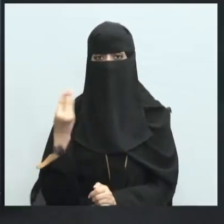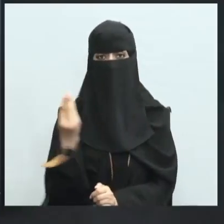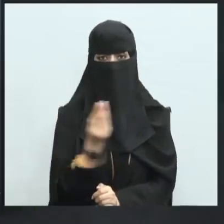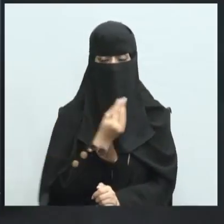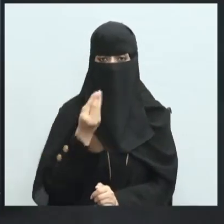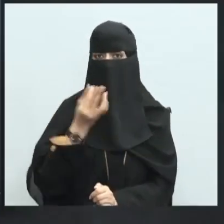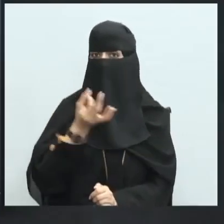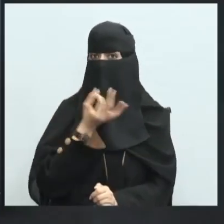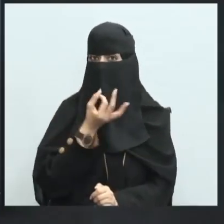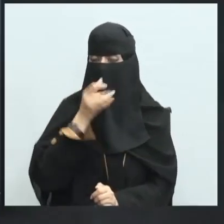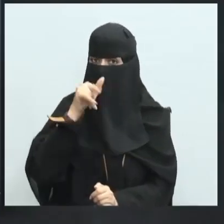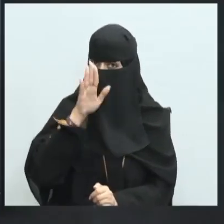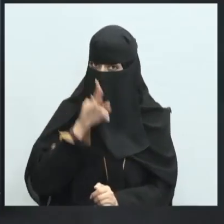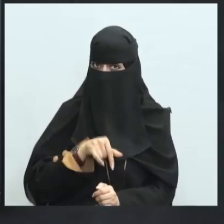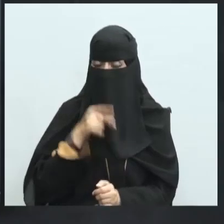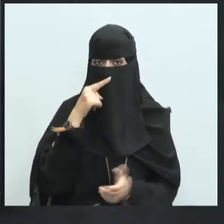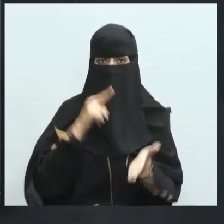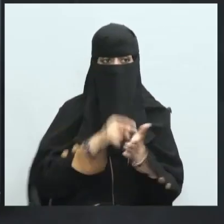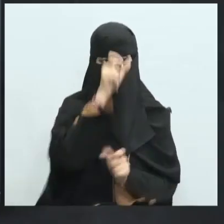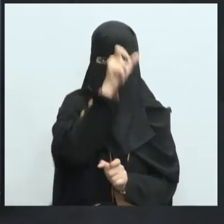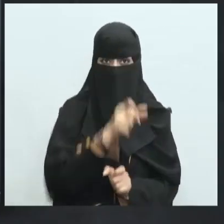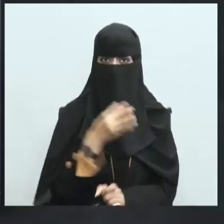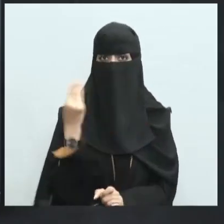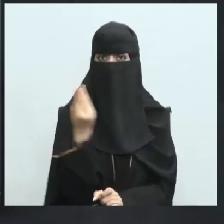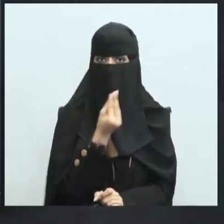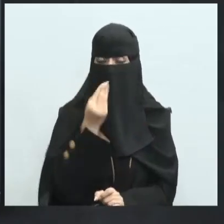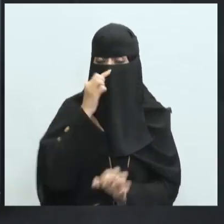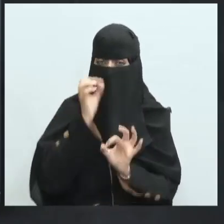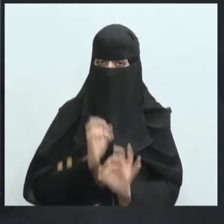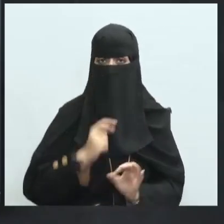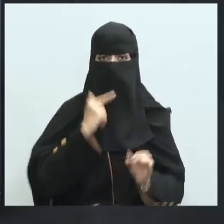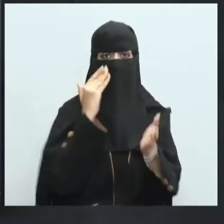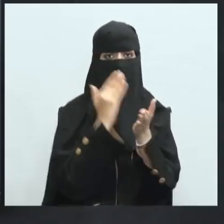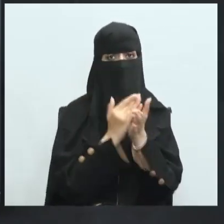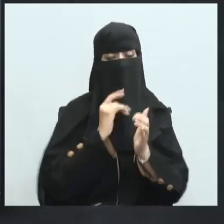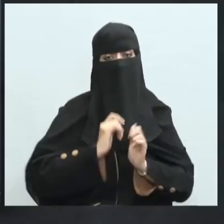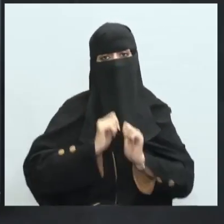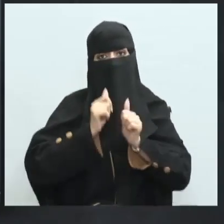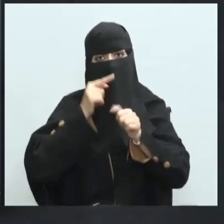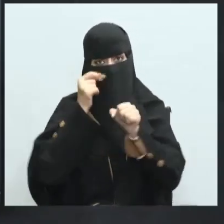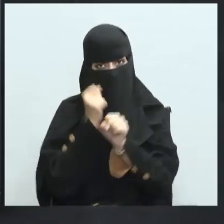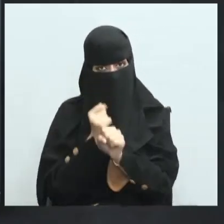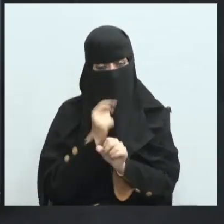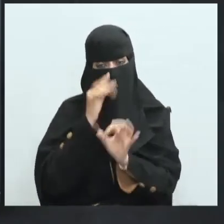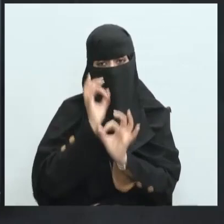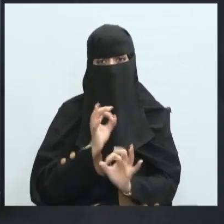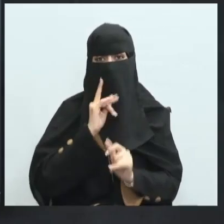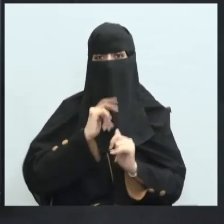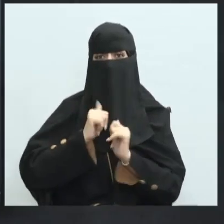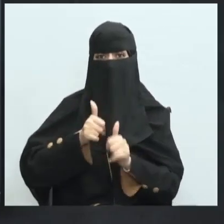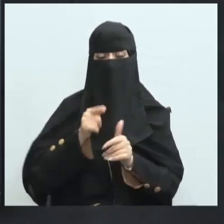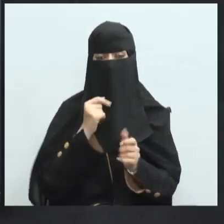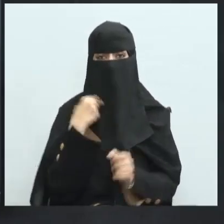الرخصه مهم جدا ان يكون لدى المرشد السياحي رخصه تمكنه من مزاوله عمل الارشاد